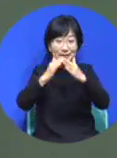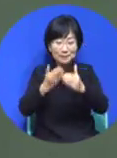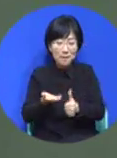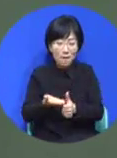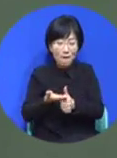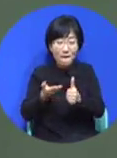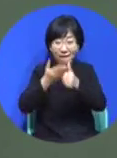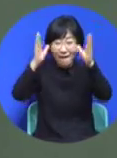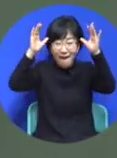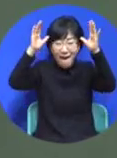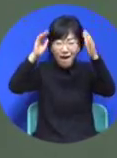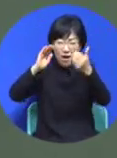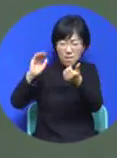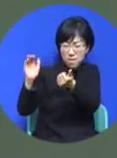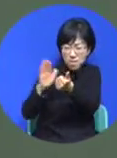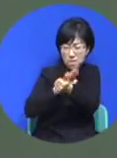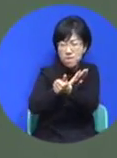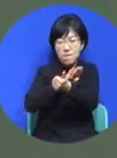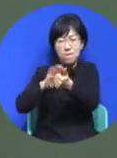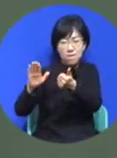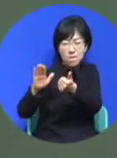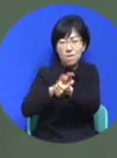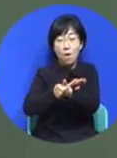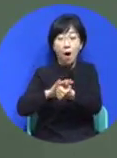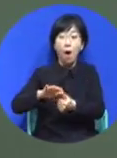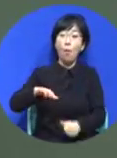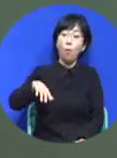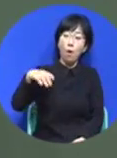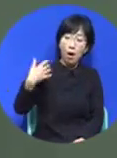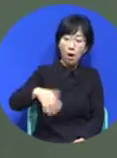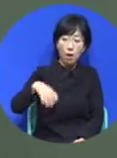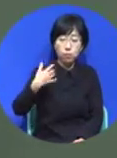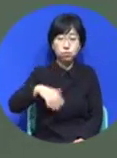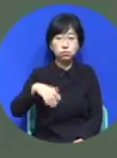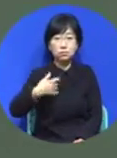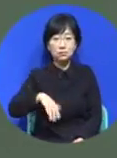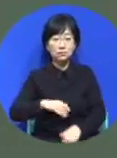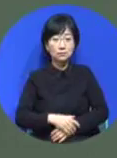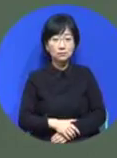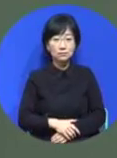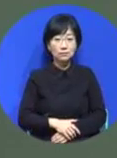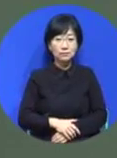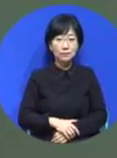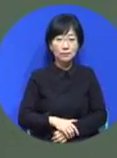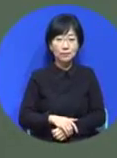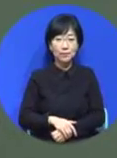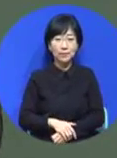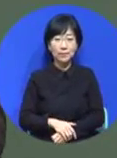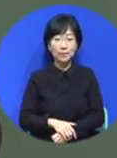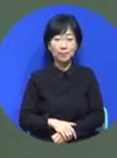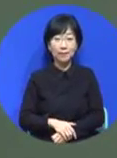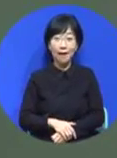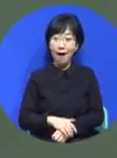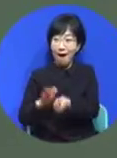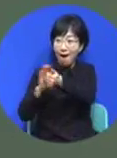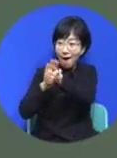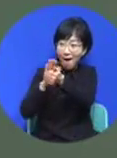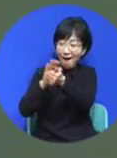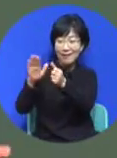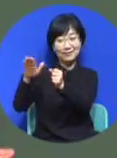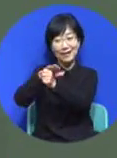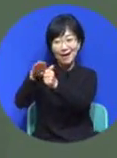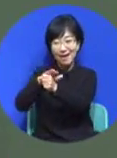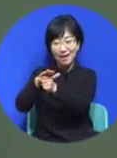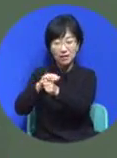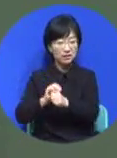대우받아요. You know that little dogs and puppies that are raised in the homes these days, they are very respected, treated so well. 사랑받고도 인간이 그 개보다